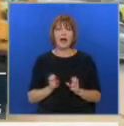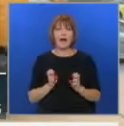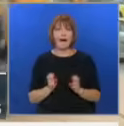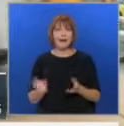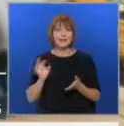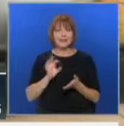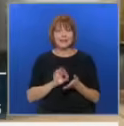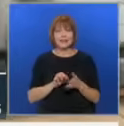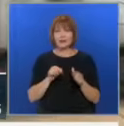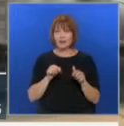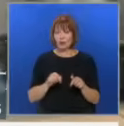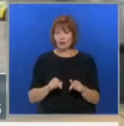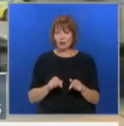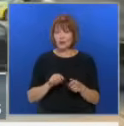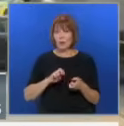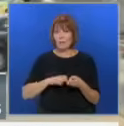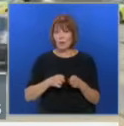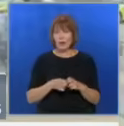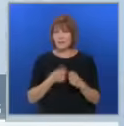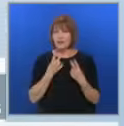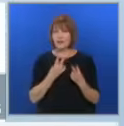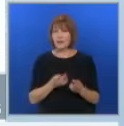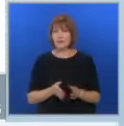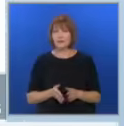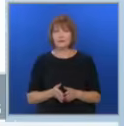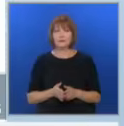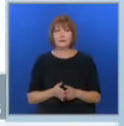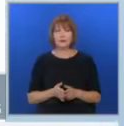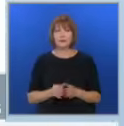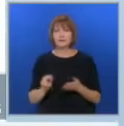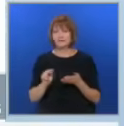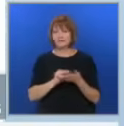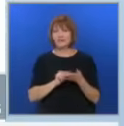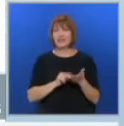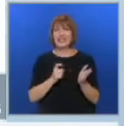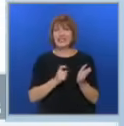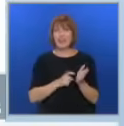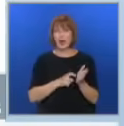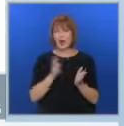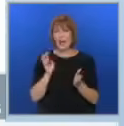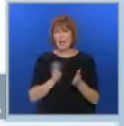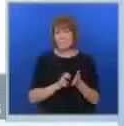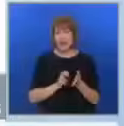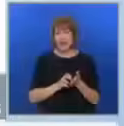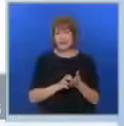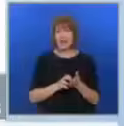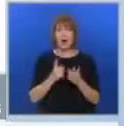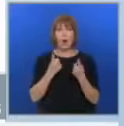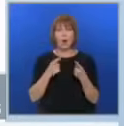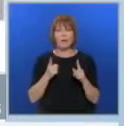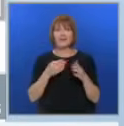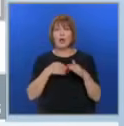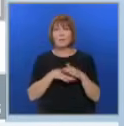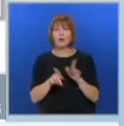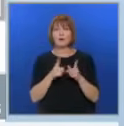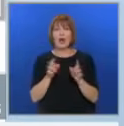до този казус в следващия репортаж. Справка в закона за БНБ показва, че управителя и подуправителите нямат право